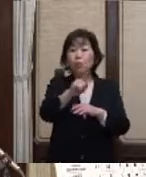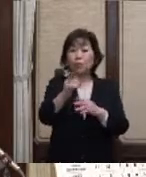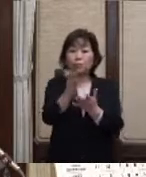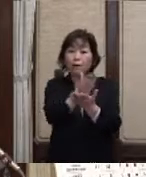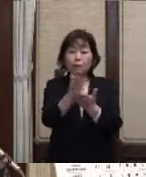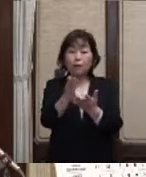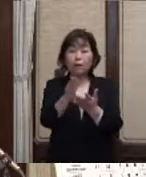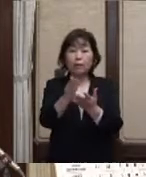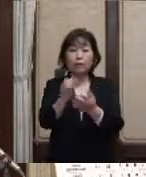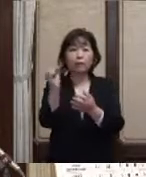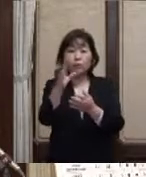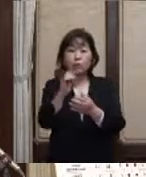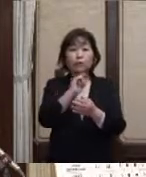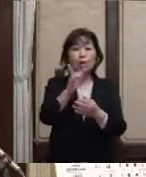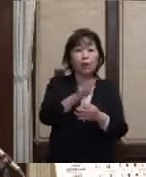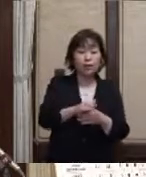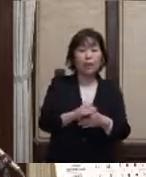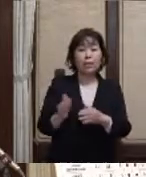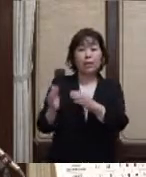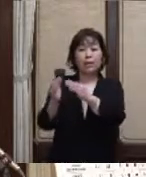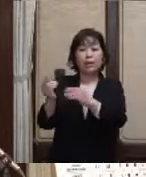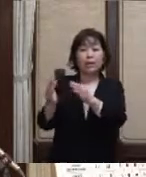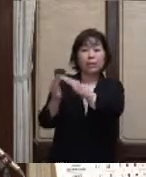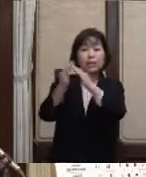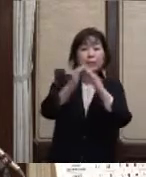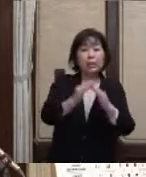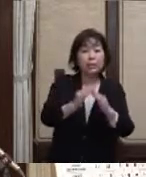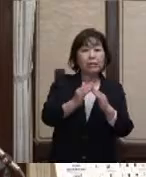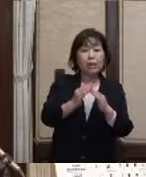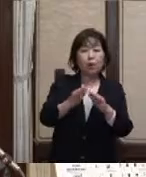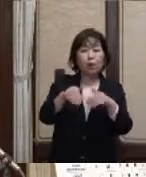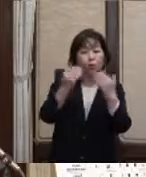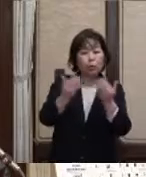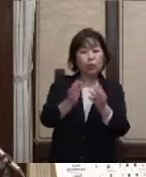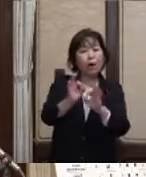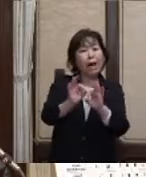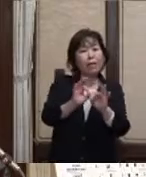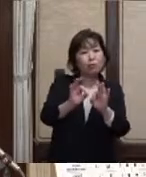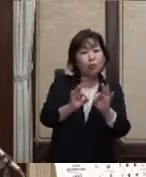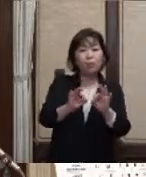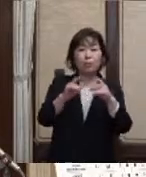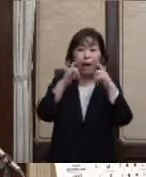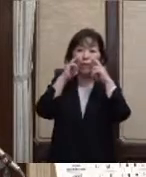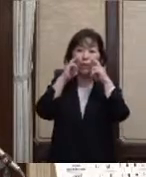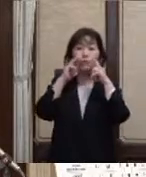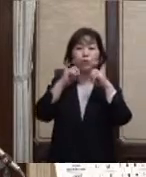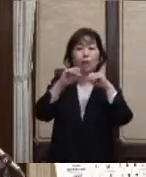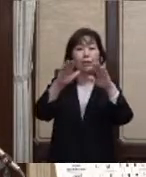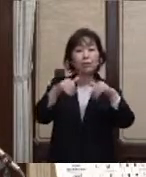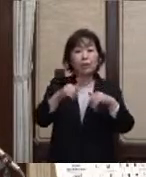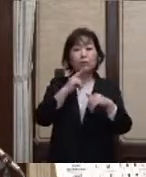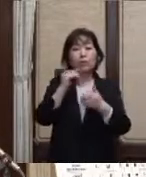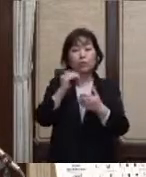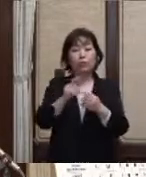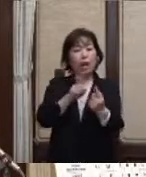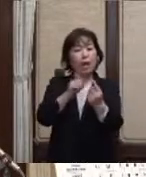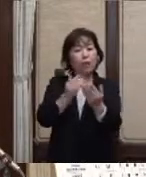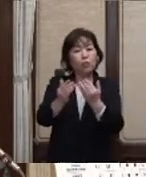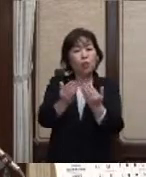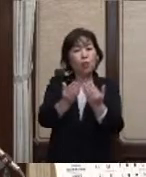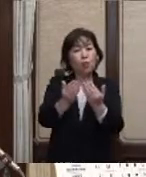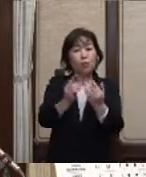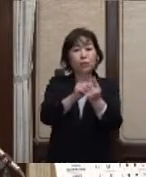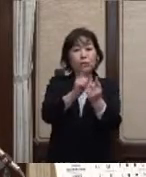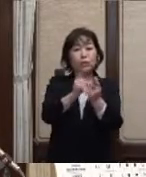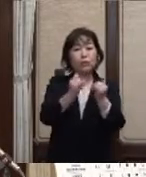どのように あの来て、外にほとんど出ていない、買い物程度、マスクをしながらの買い物程度ですから、濃厚接触者はい